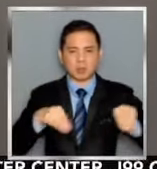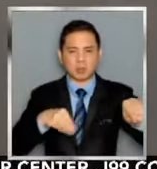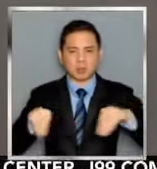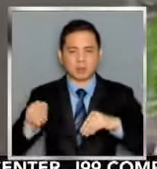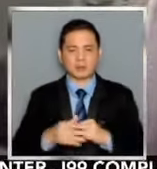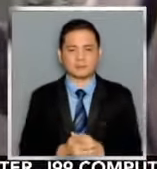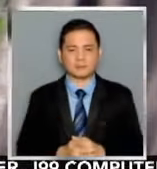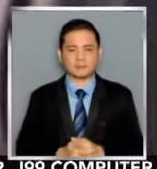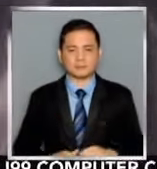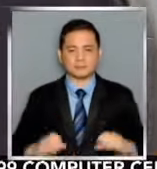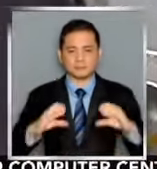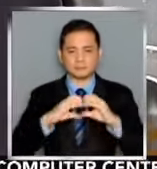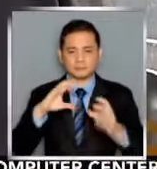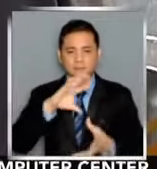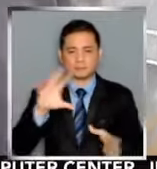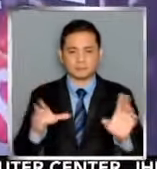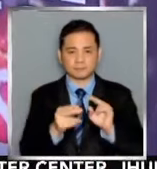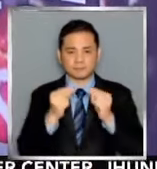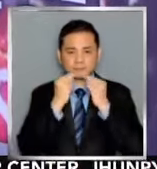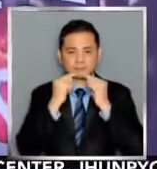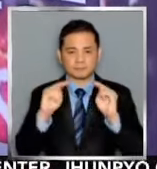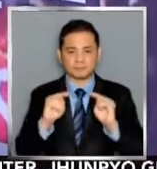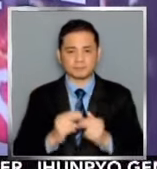Nakatutok, 24 Oras.